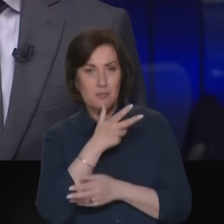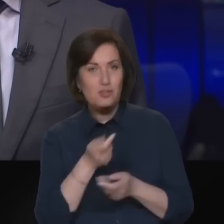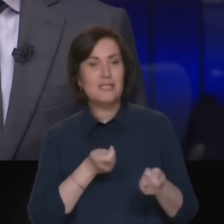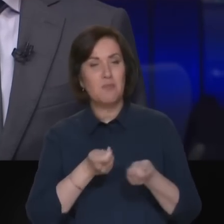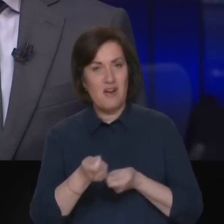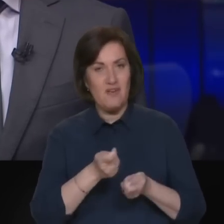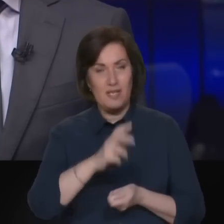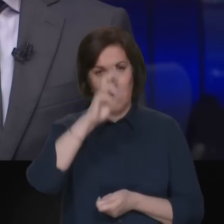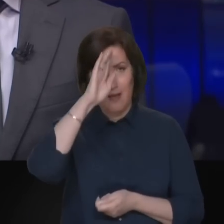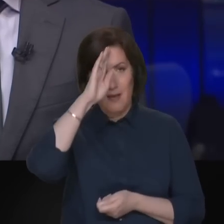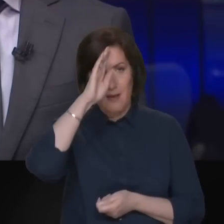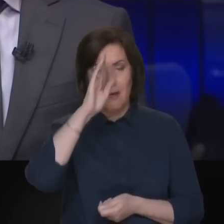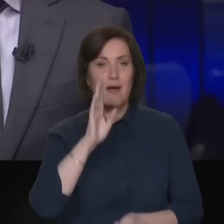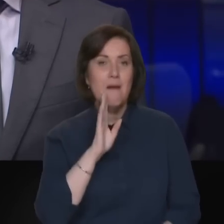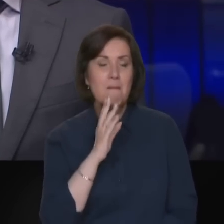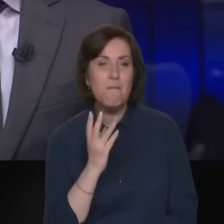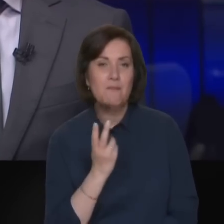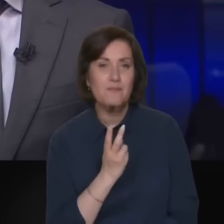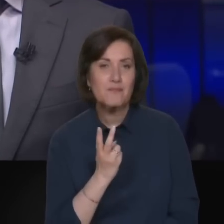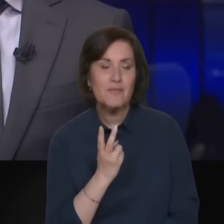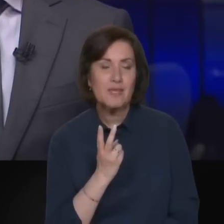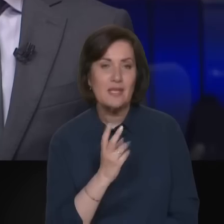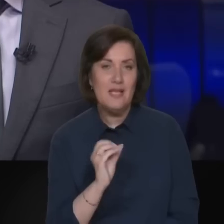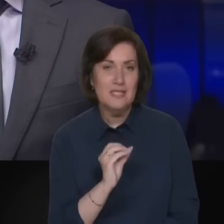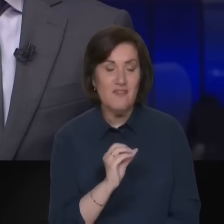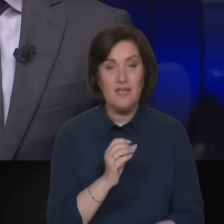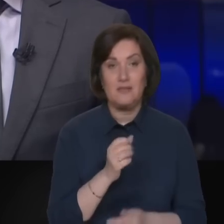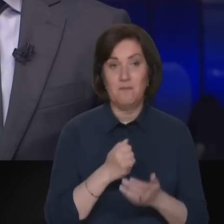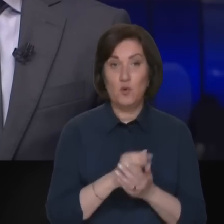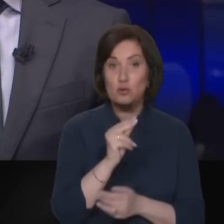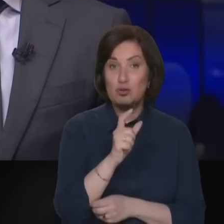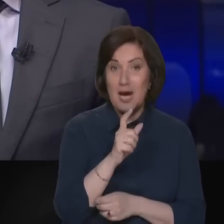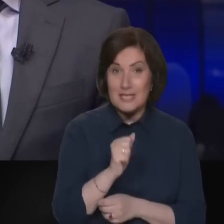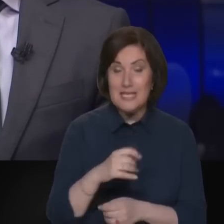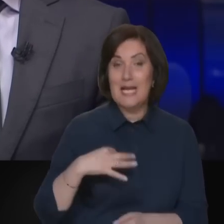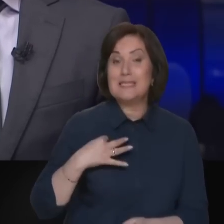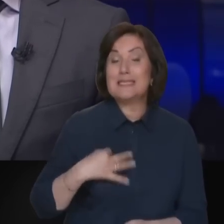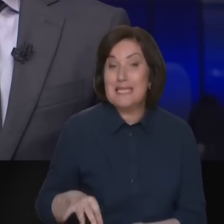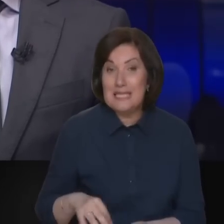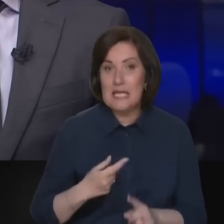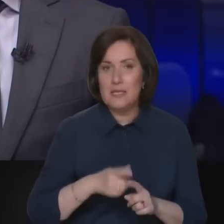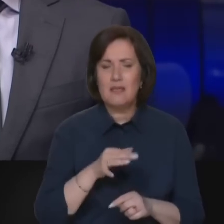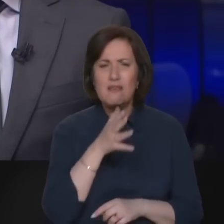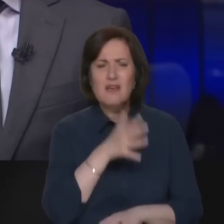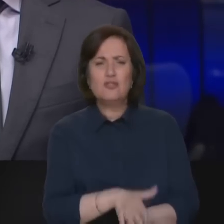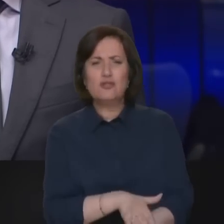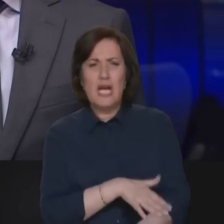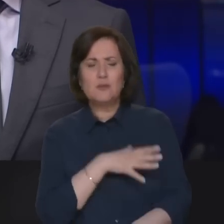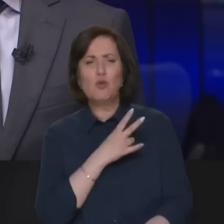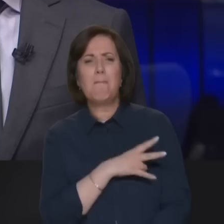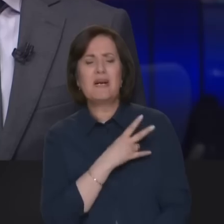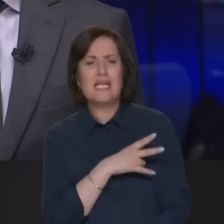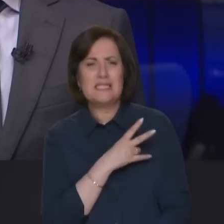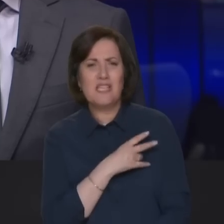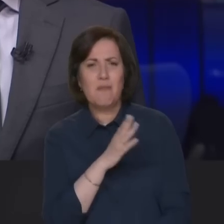правління монархині Єлизавети II. Відтак до Чарльза, до сина, який цілий час був принцем